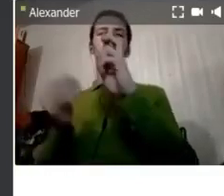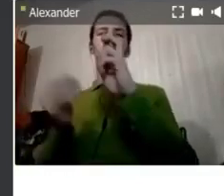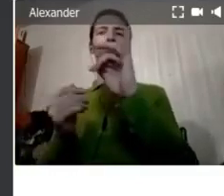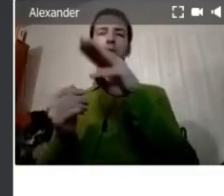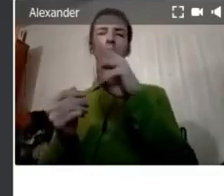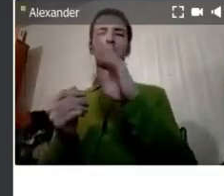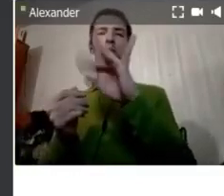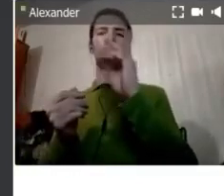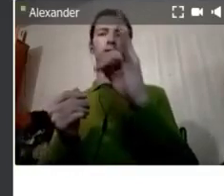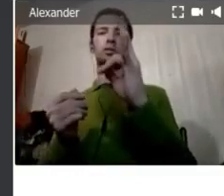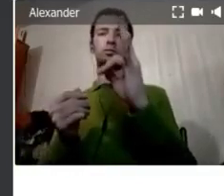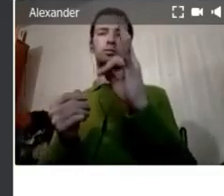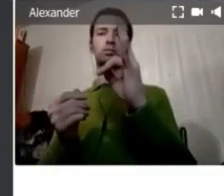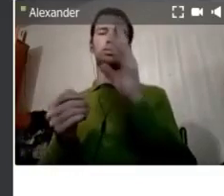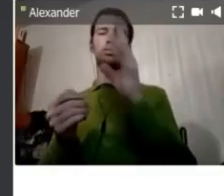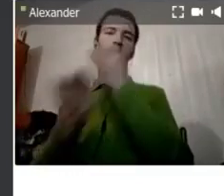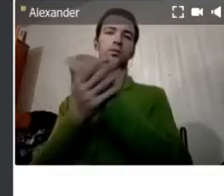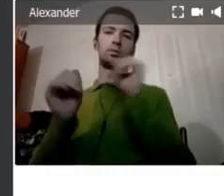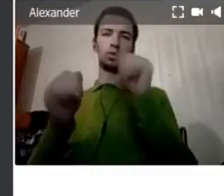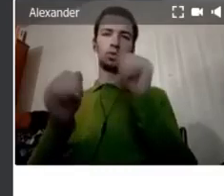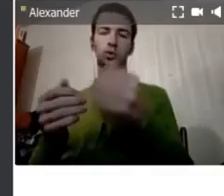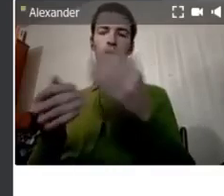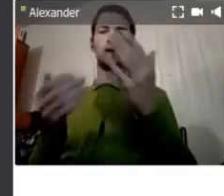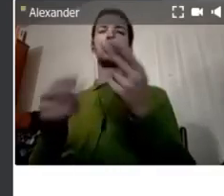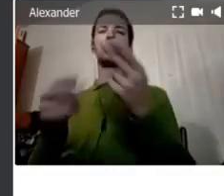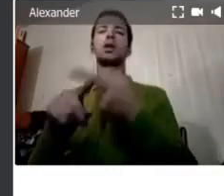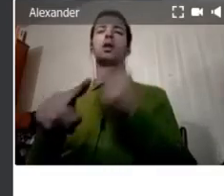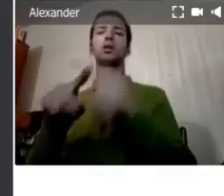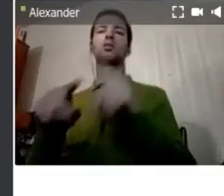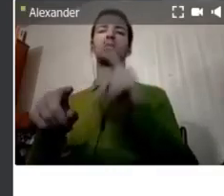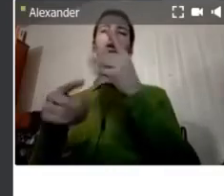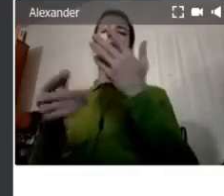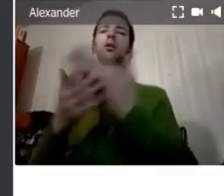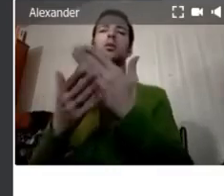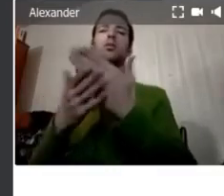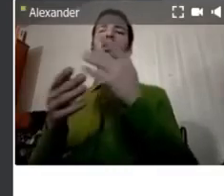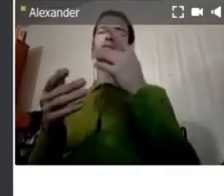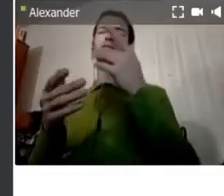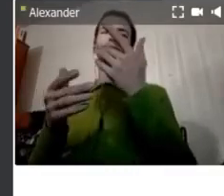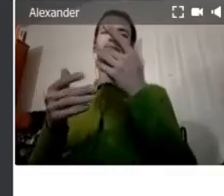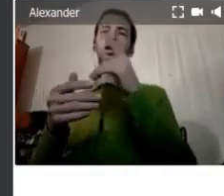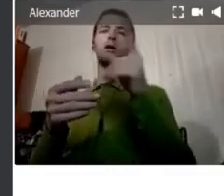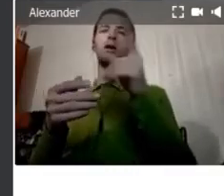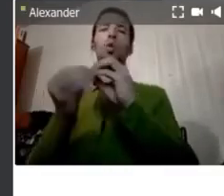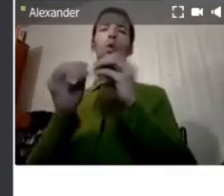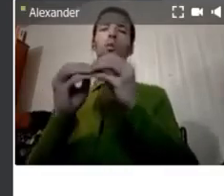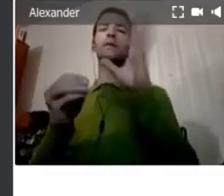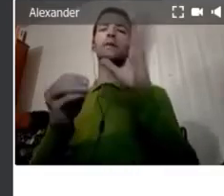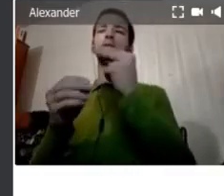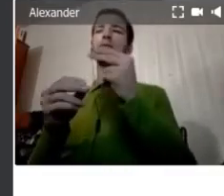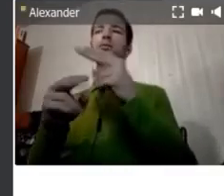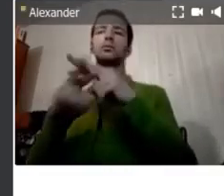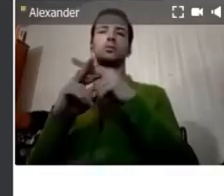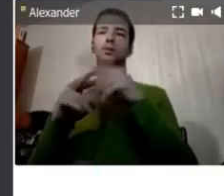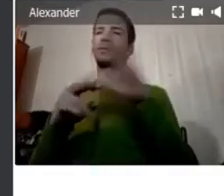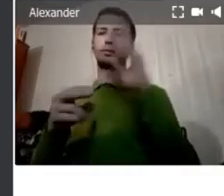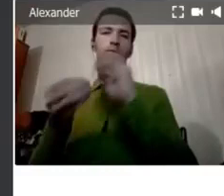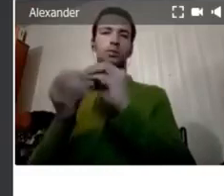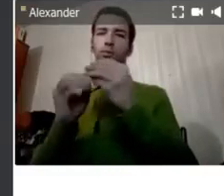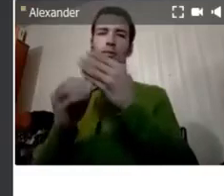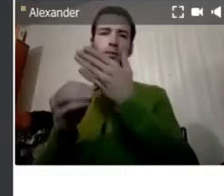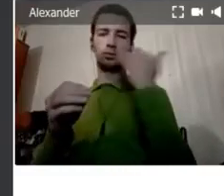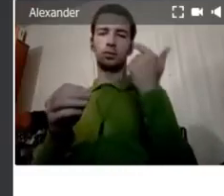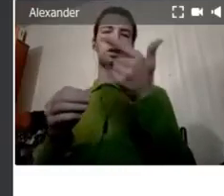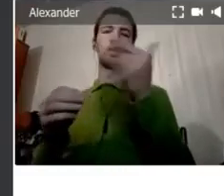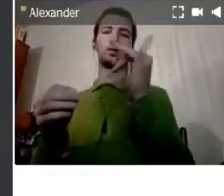грамотно. Продали золото, вывели деньги. За 9 лет работы все как один единый механизм.